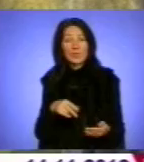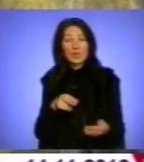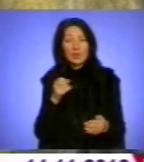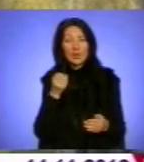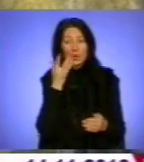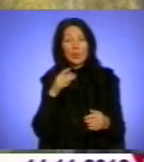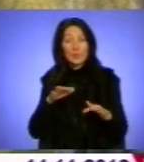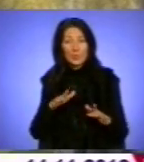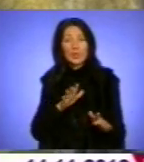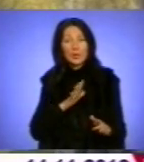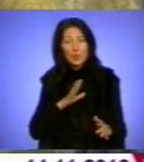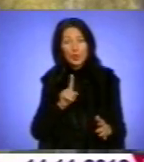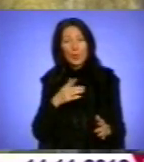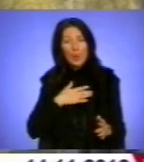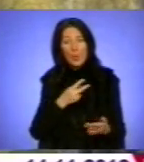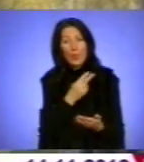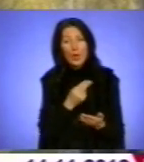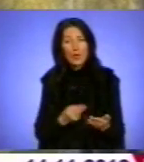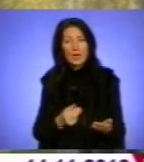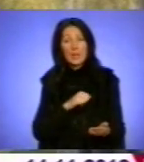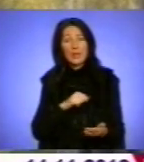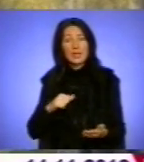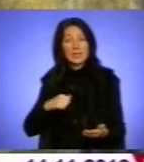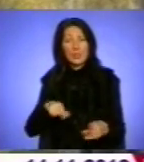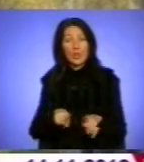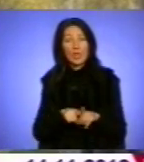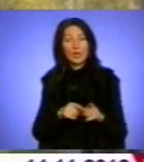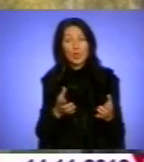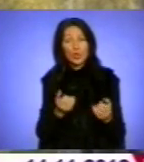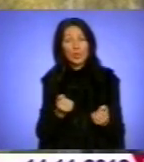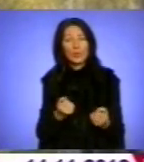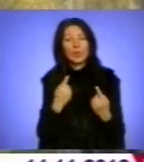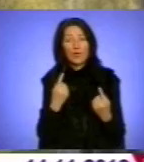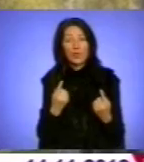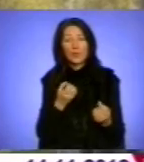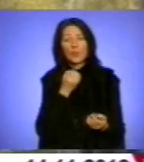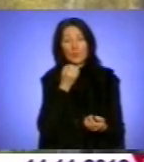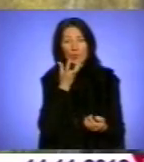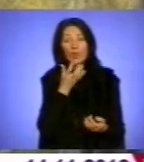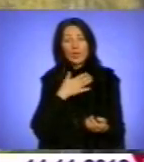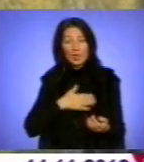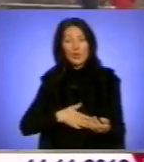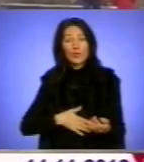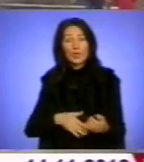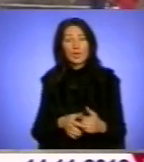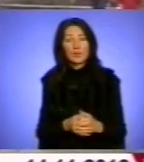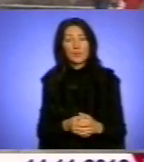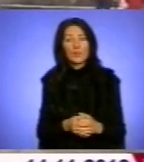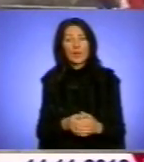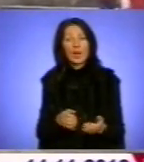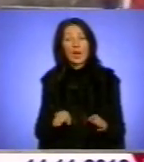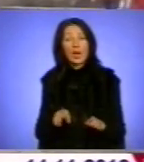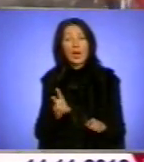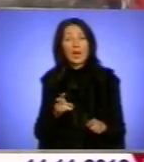процесу, що ми малювали, і навіть ми самі також отримали безмежну кількість позитиву і море задоволення. Над малюнками